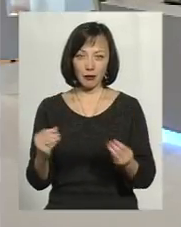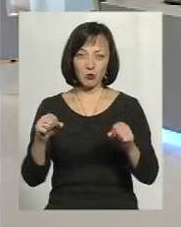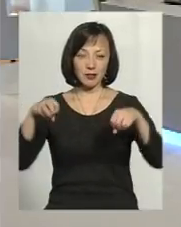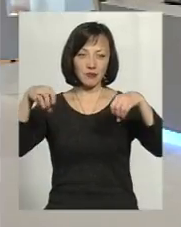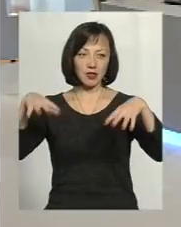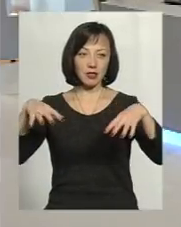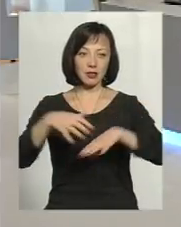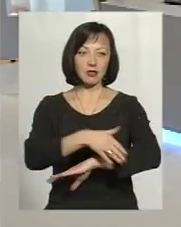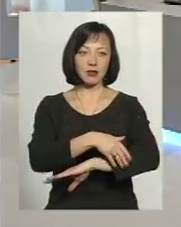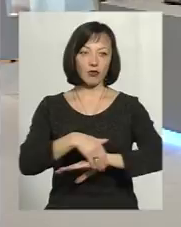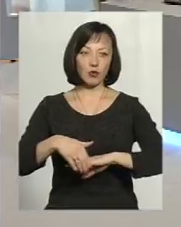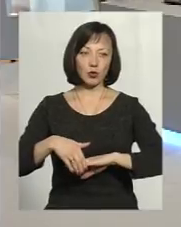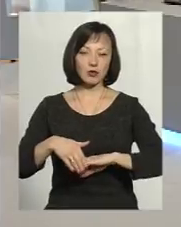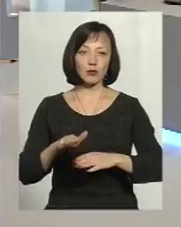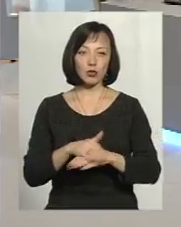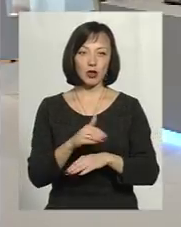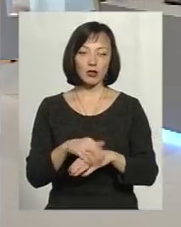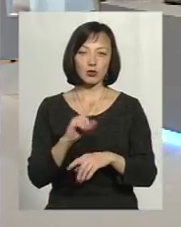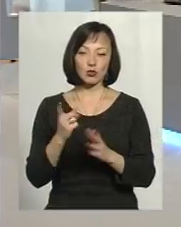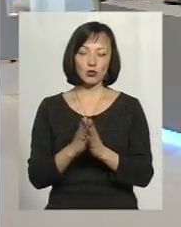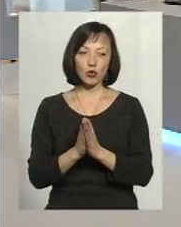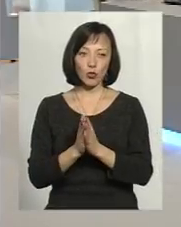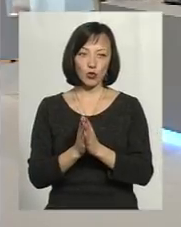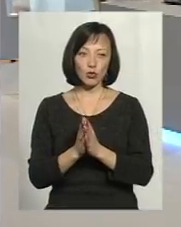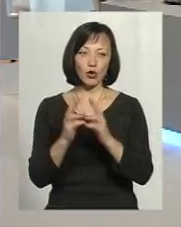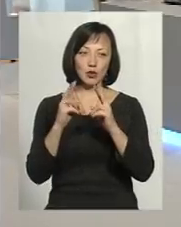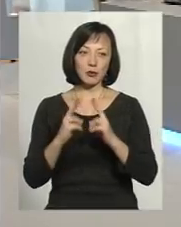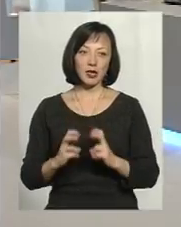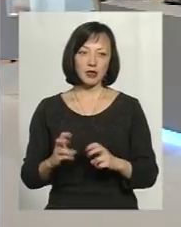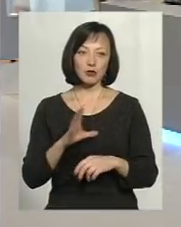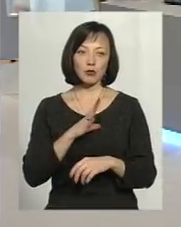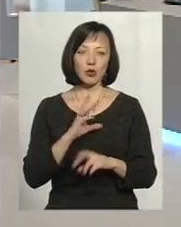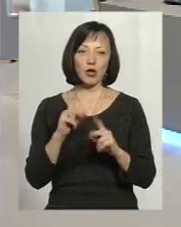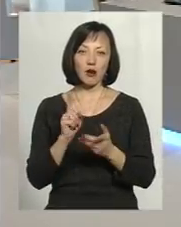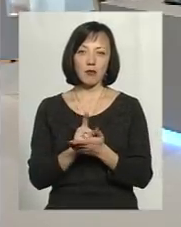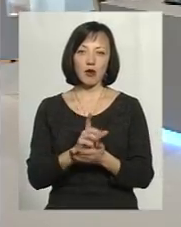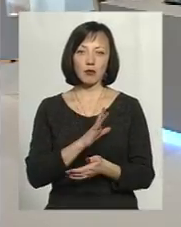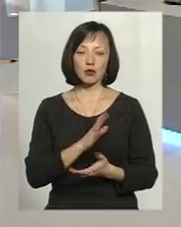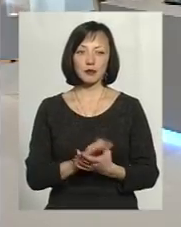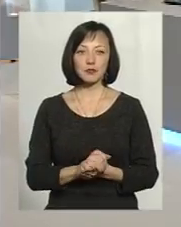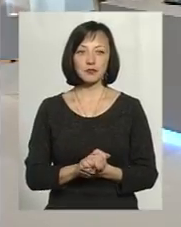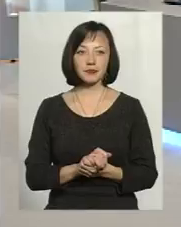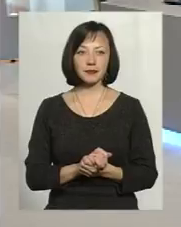світитися світло на вулиці. Будь ласка, я вас дуже прошу, розберіться, щоб було так, як має бути.